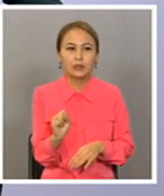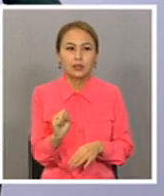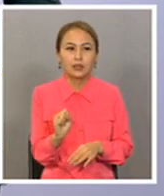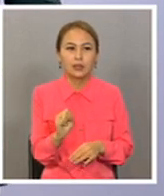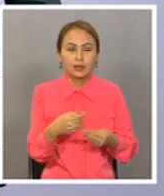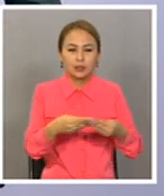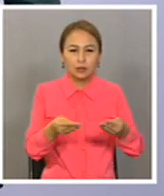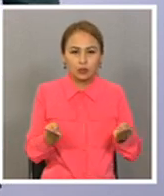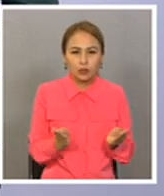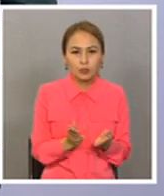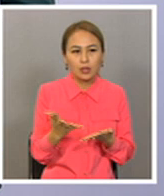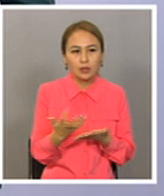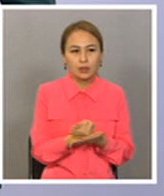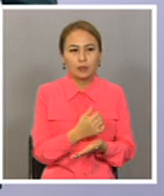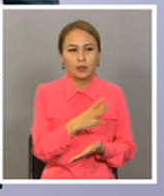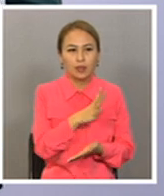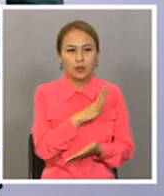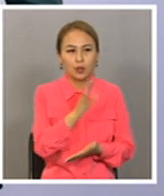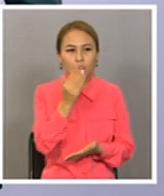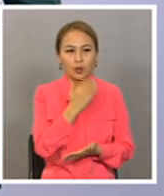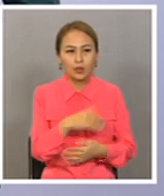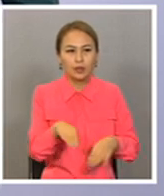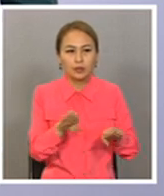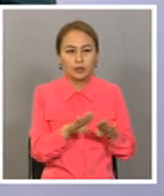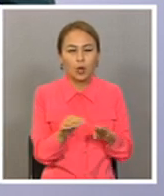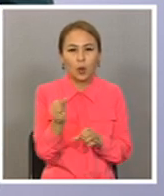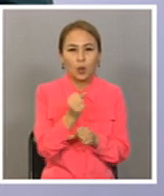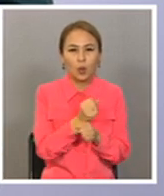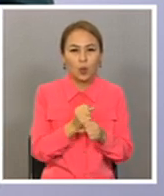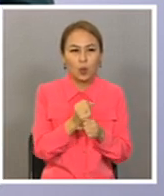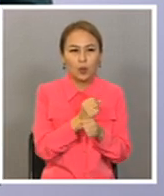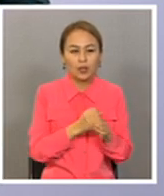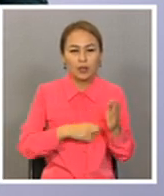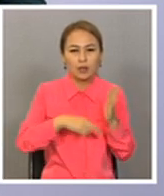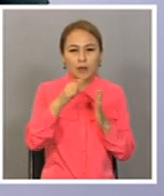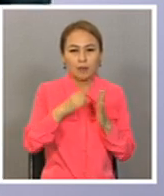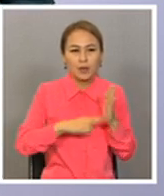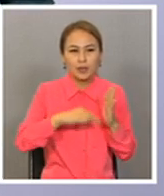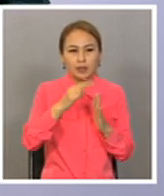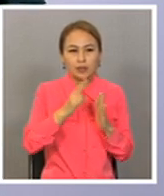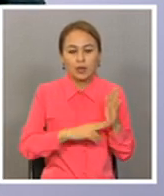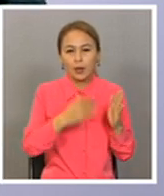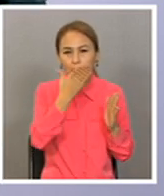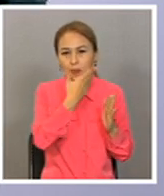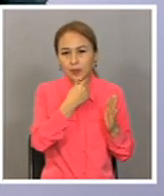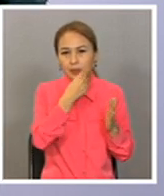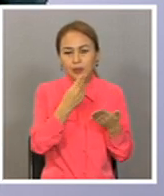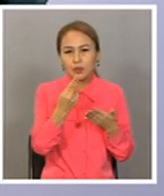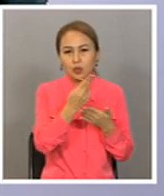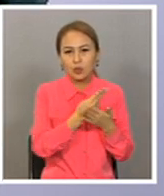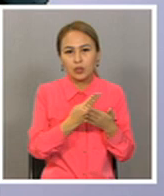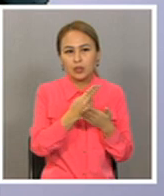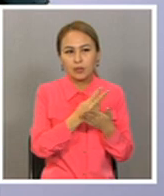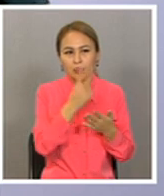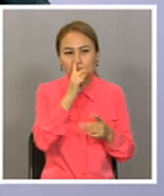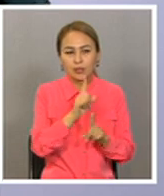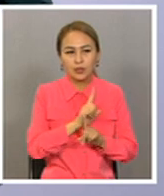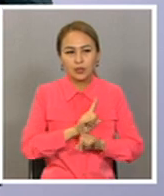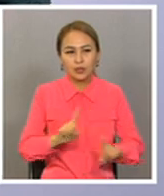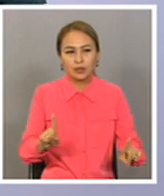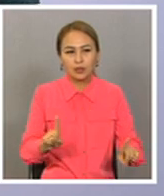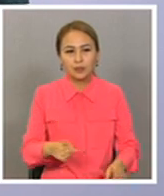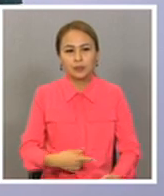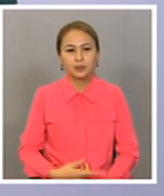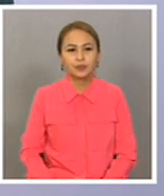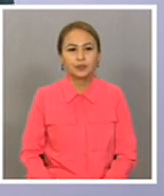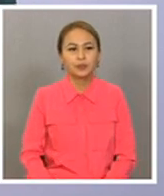құмыралар табылған болатын. Олар қоңыр минералды бояумен салынған көркем суреттермен ерекшеленеді.